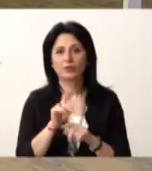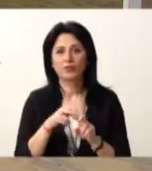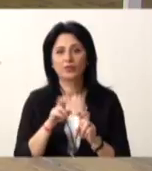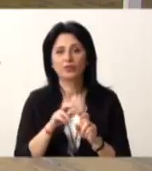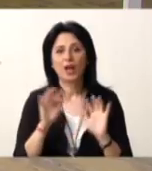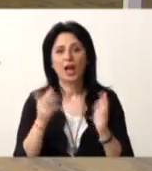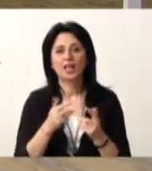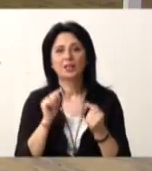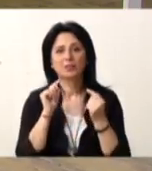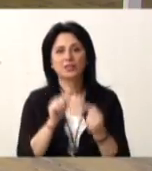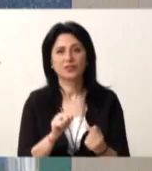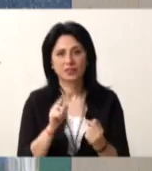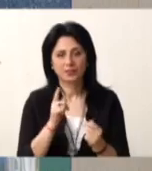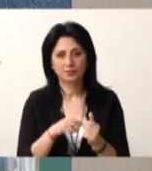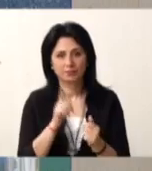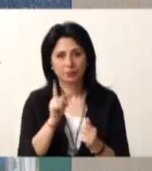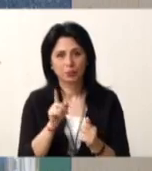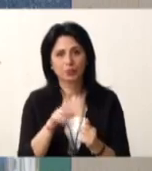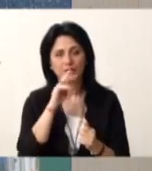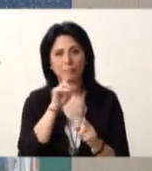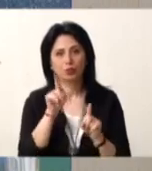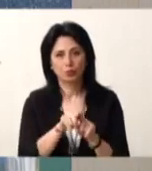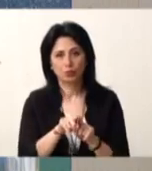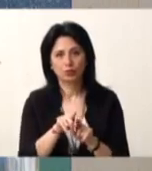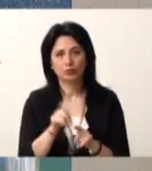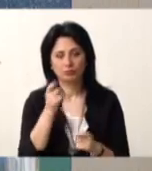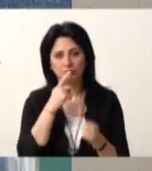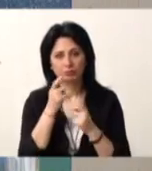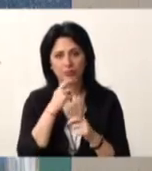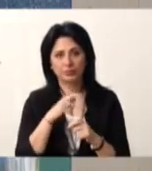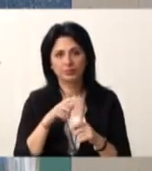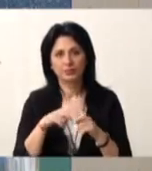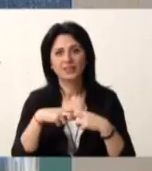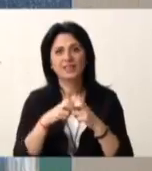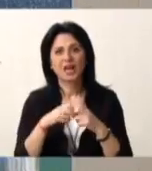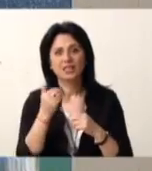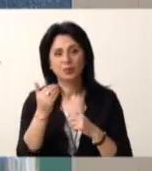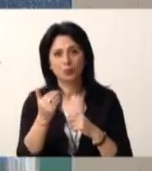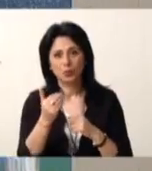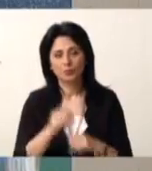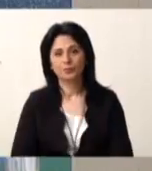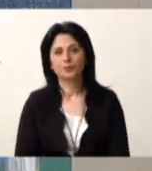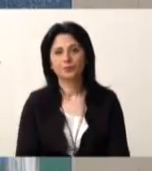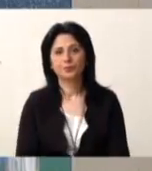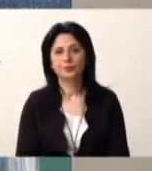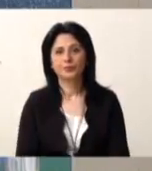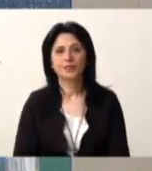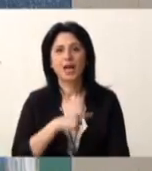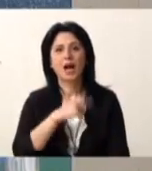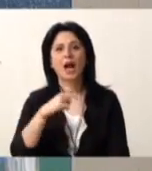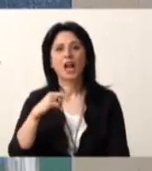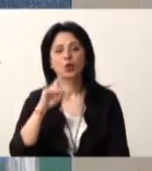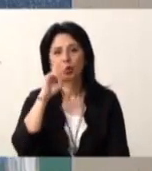არის ანთების საწინააღმდეგო არასტეროიდული საშუალებები, რომელსაც ძირითადად პაციენტები სახსრებზე ხმარობენ. რიგი